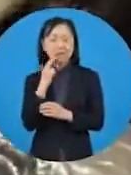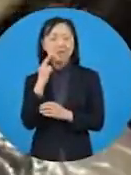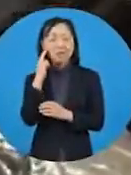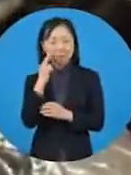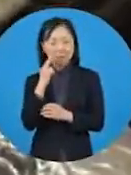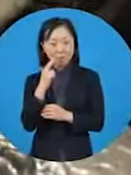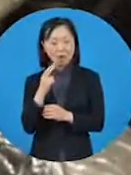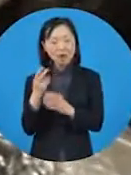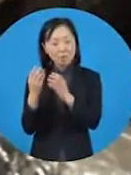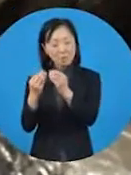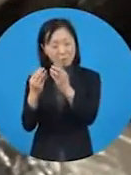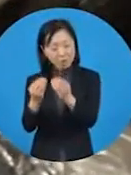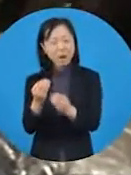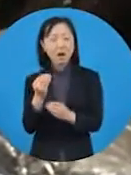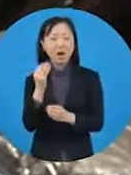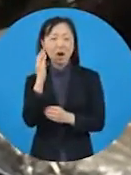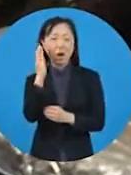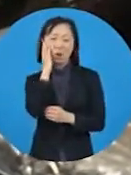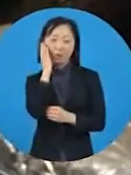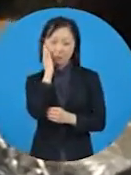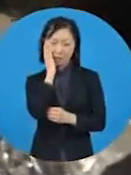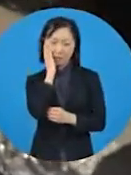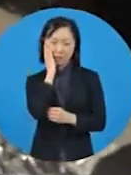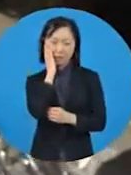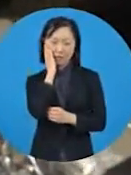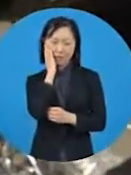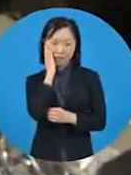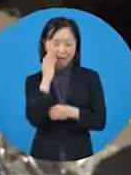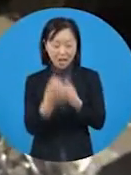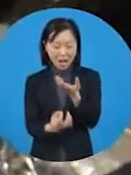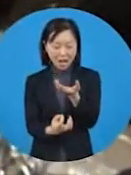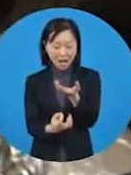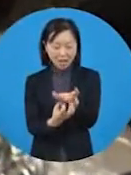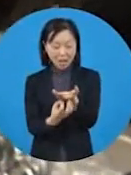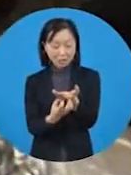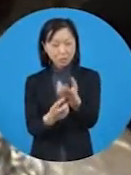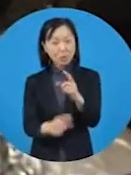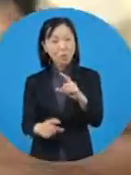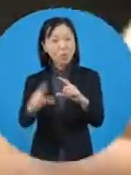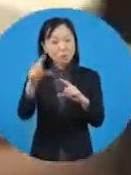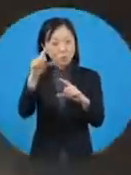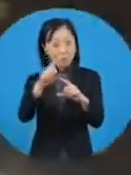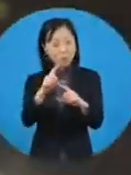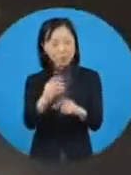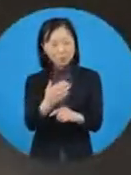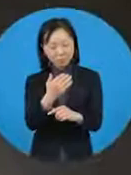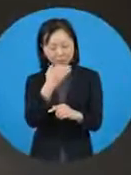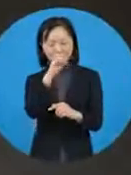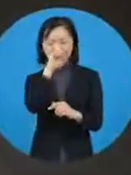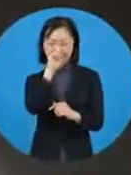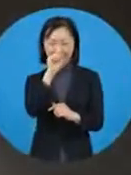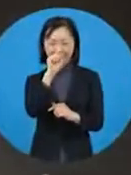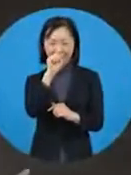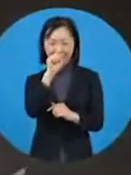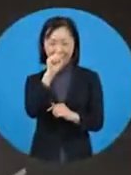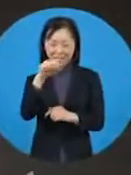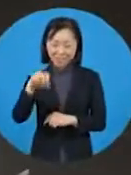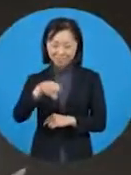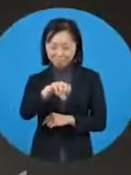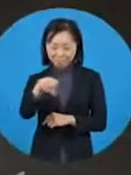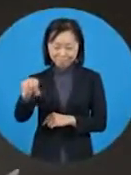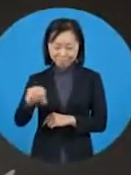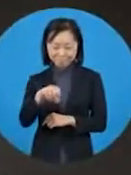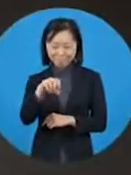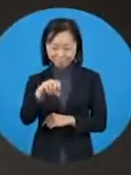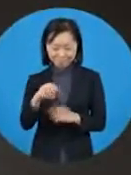などが入った里芋はそのままでも美味しく食べられますが、焼くことで香ばしくなります。最後は